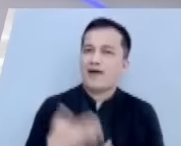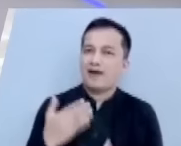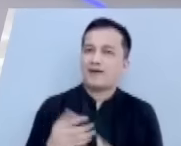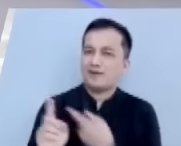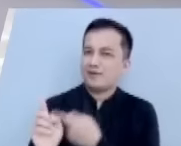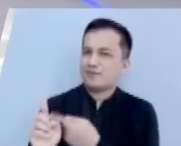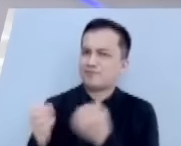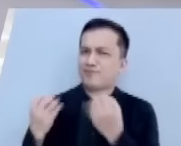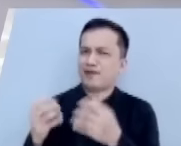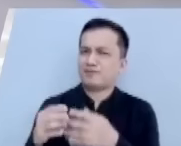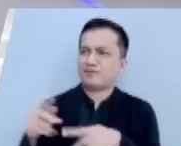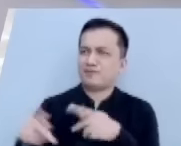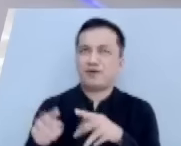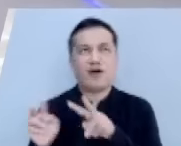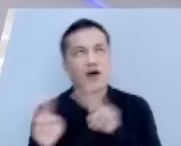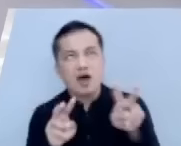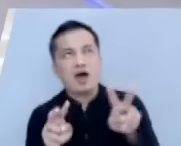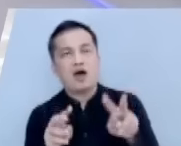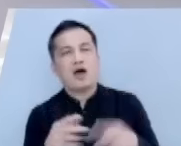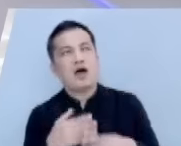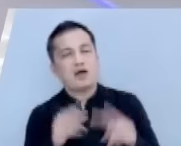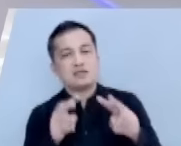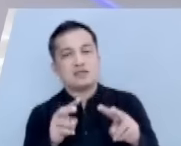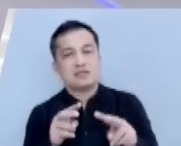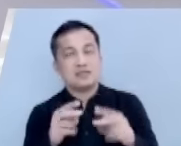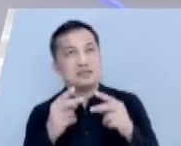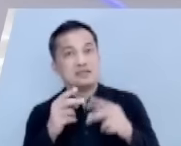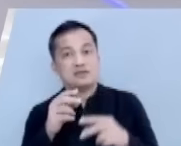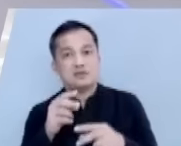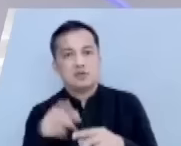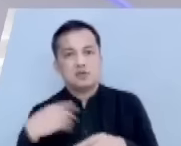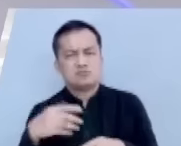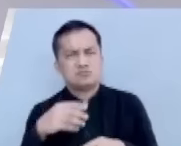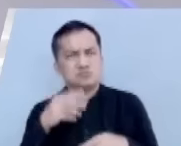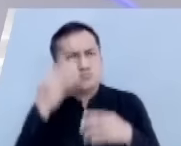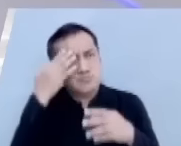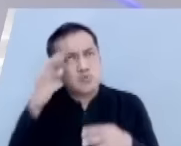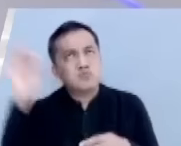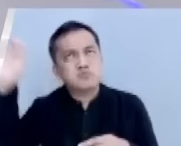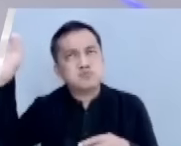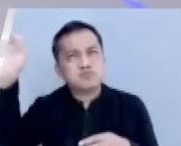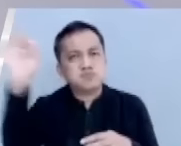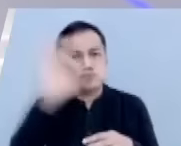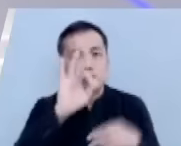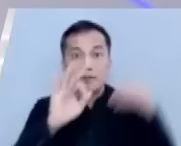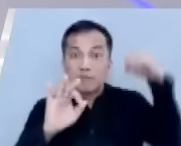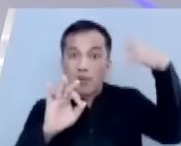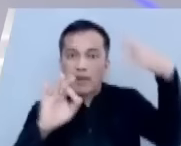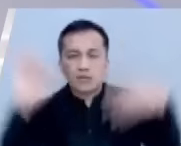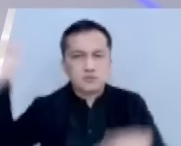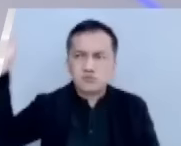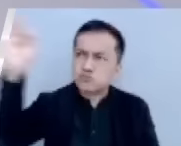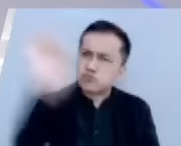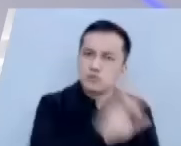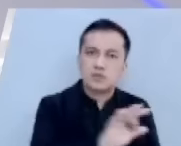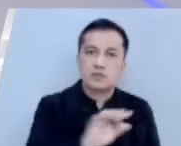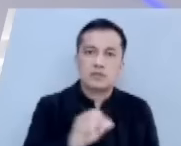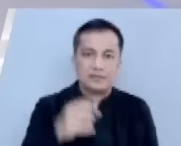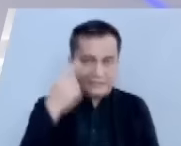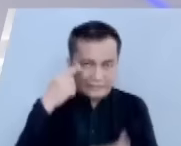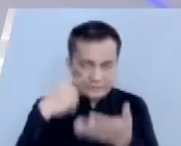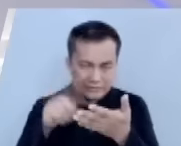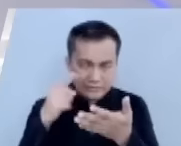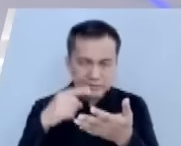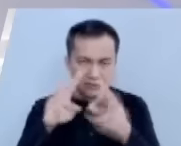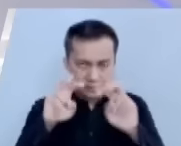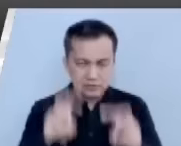nating kababayan nang kanilang namataan sa kalangitan ng isang misteryosong liwanag. Ano nga ba ito? Ating imbestigahan para tayo'y